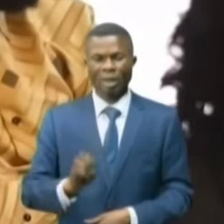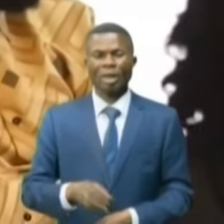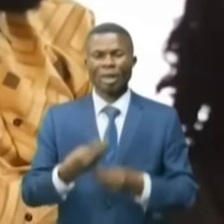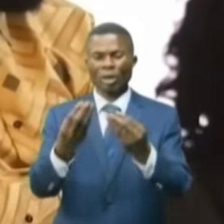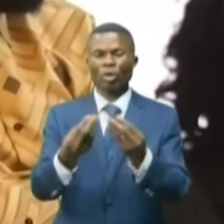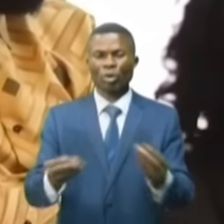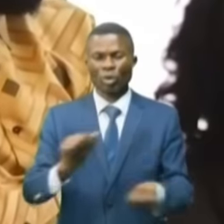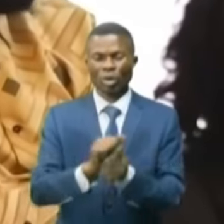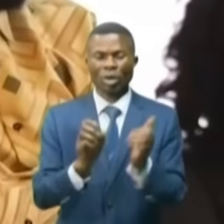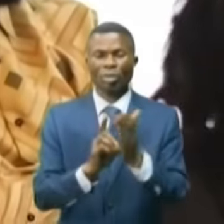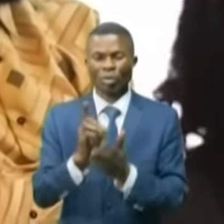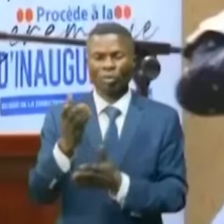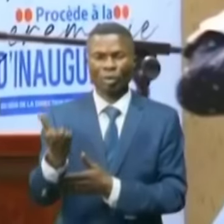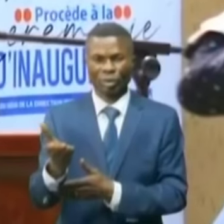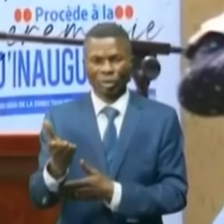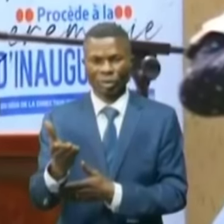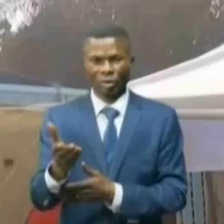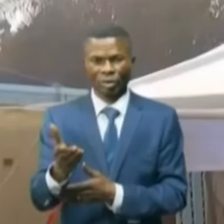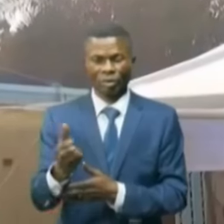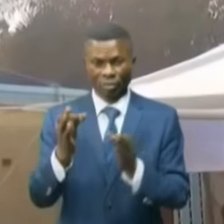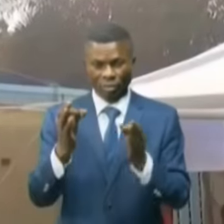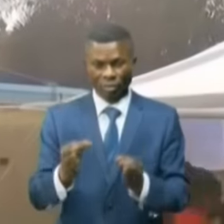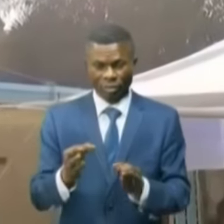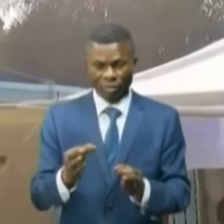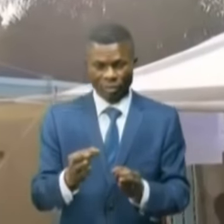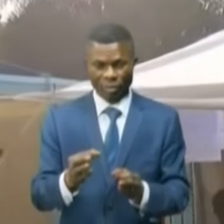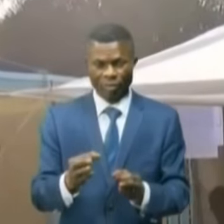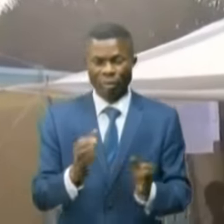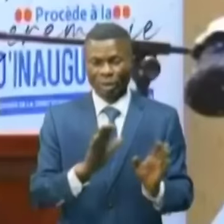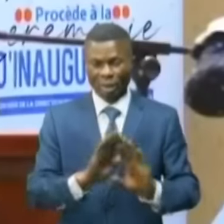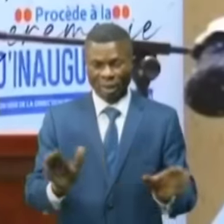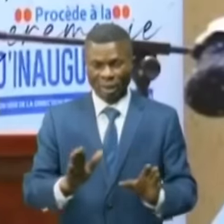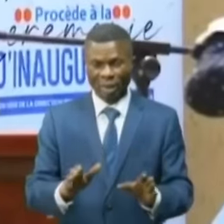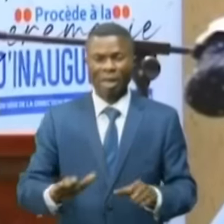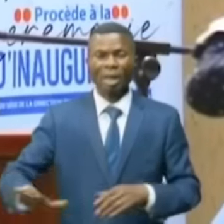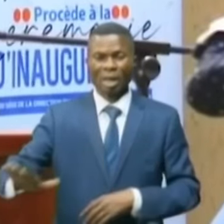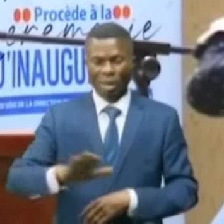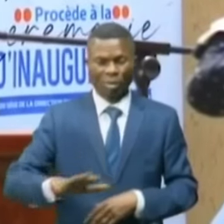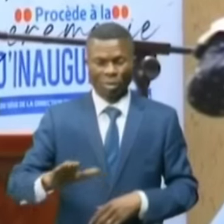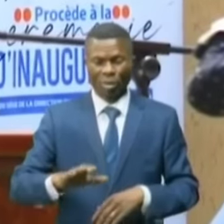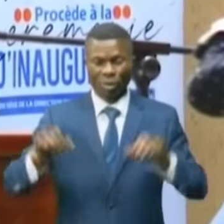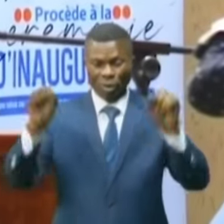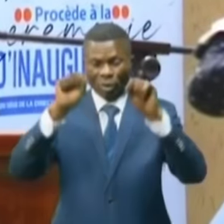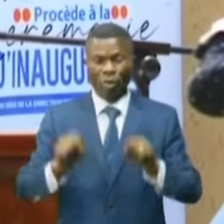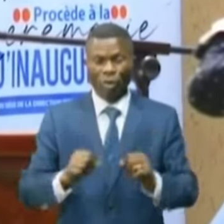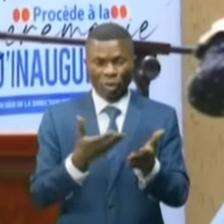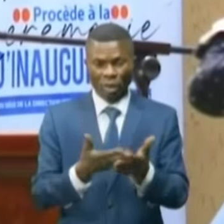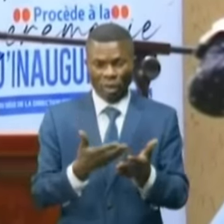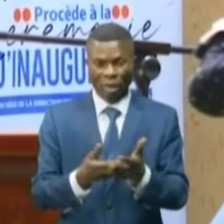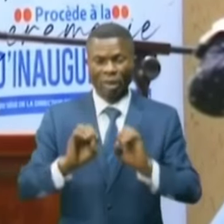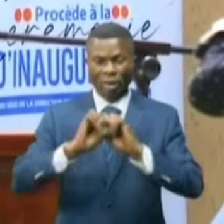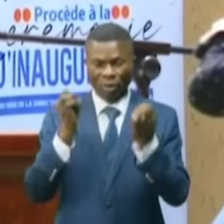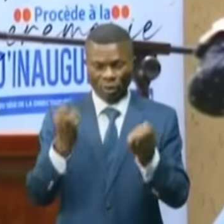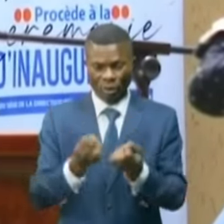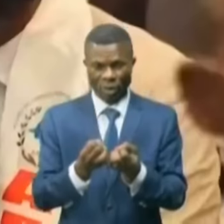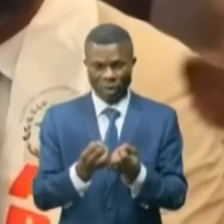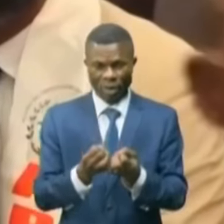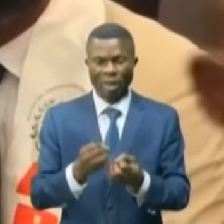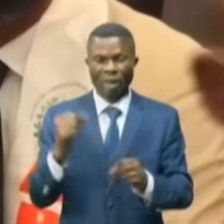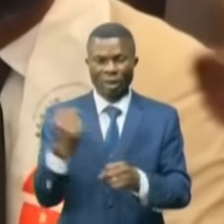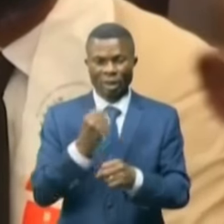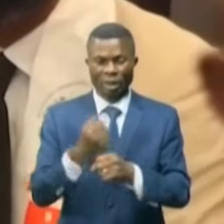et dévouement, tout en veillant à préserver ce potentiel, compte tenu du rôle essentiel de l'ANADEC dans l'écosystème